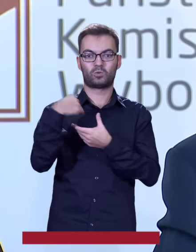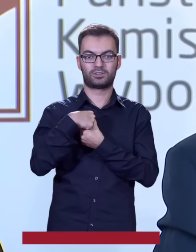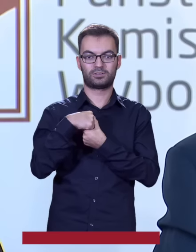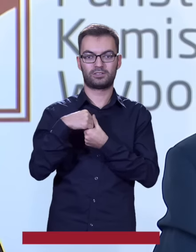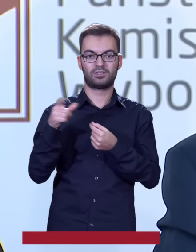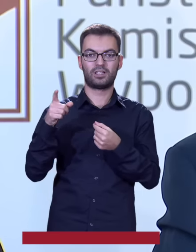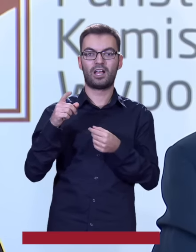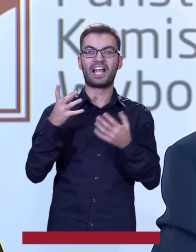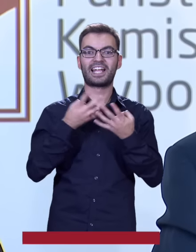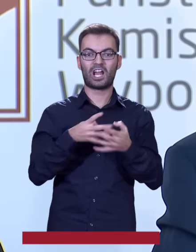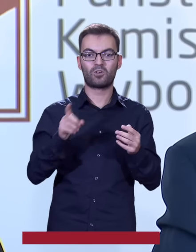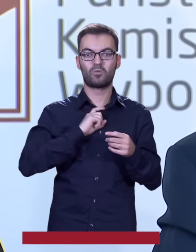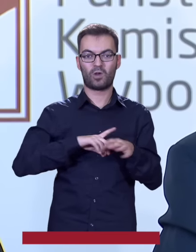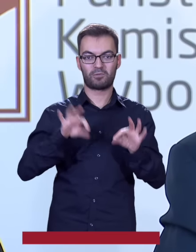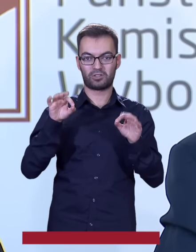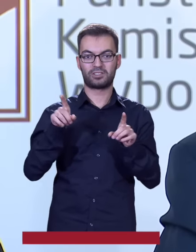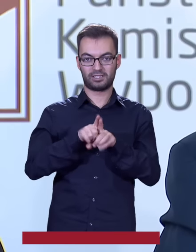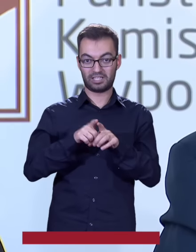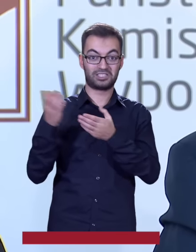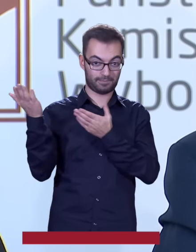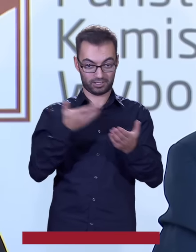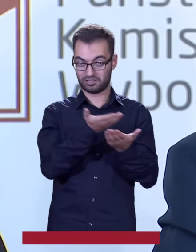Krajowego Biura Wyborczego również Państwo zapraszacie.